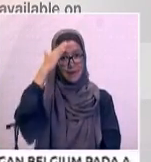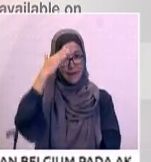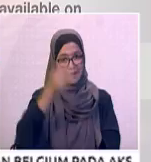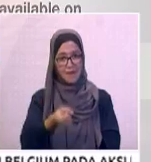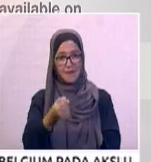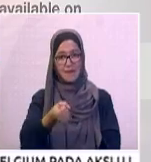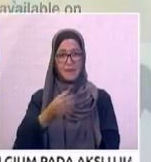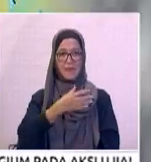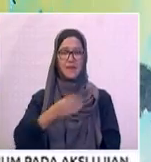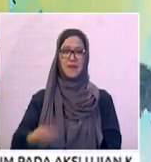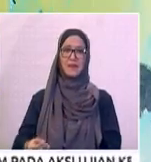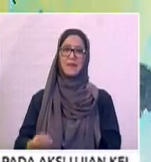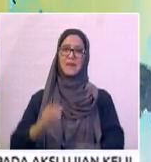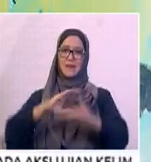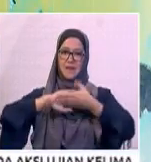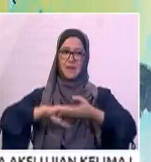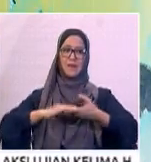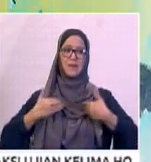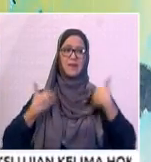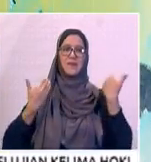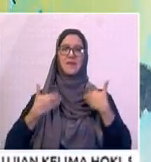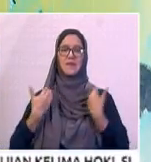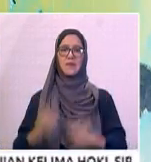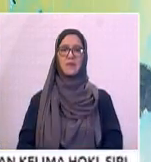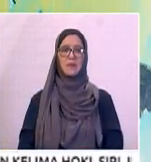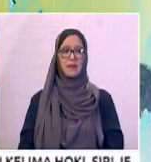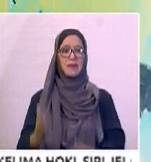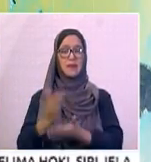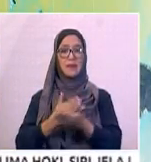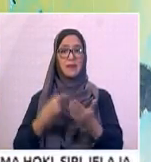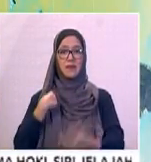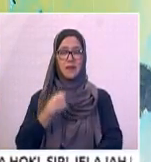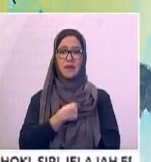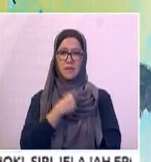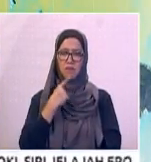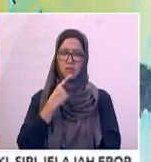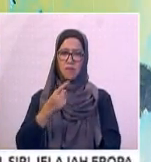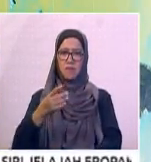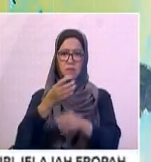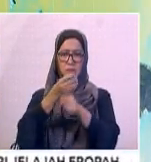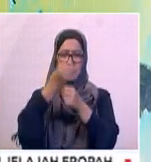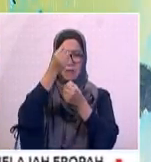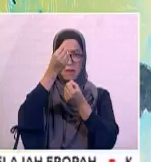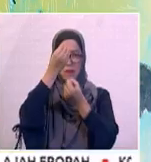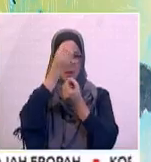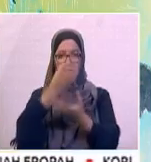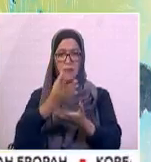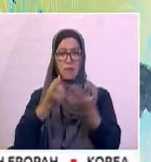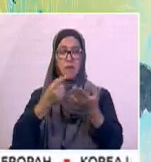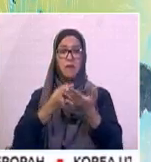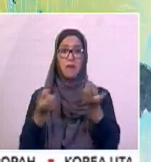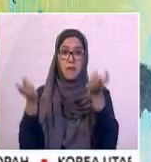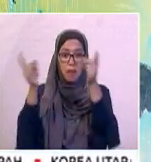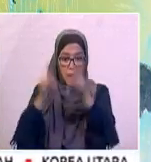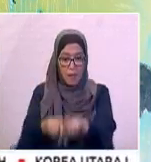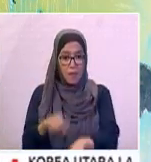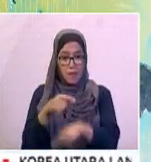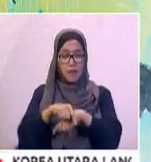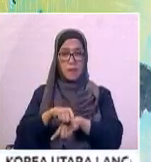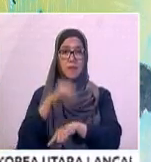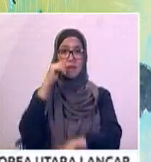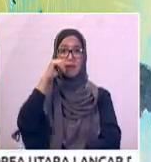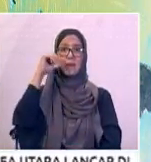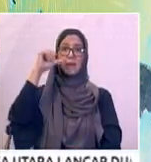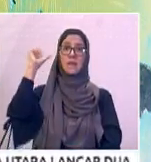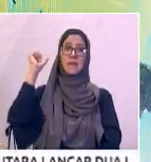Assalamualaikum dan salam sejahtera. Pihak kami mengambil maklum kejadian angin kencang dan ribut petir yang berlaku semalam dan hari